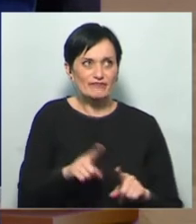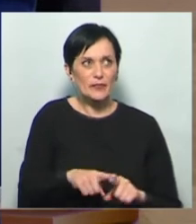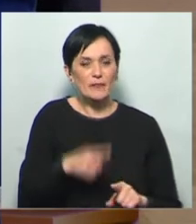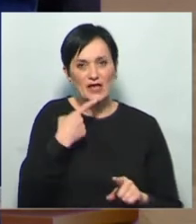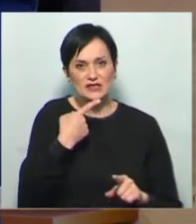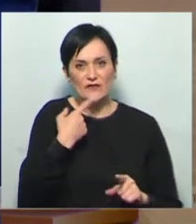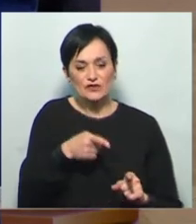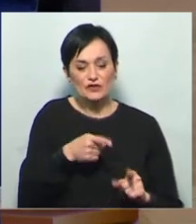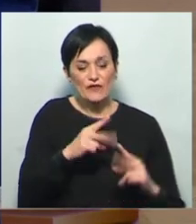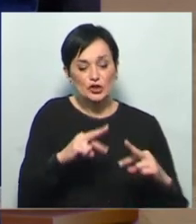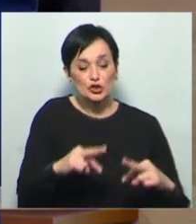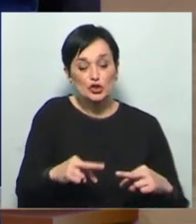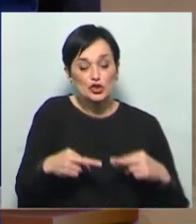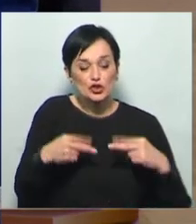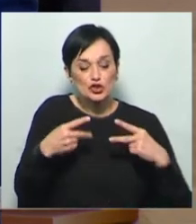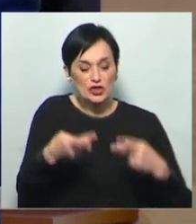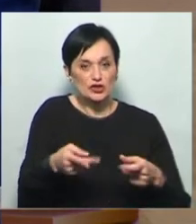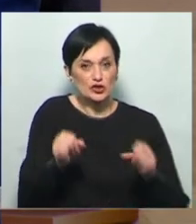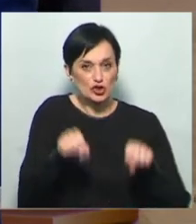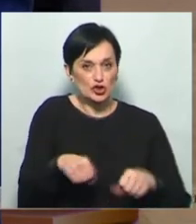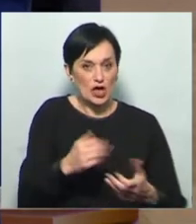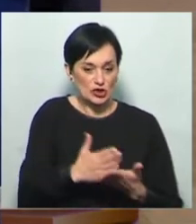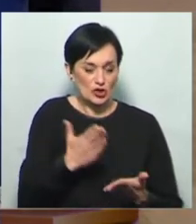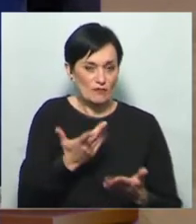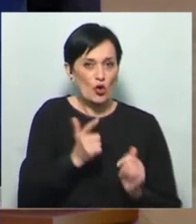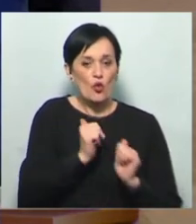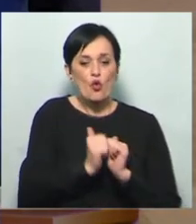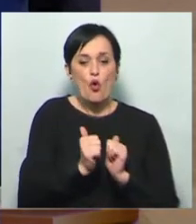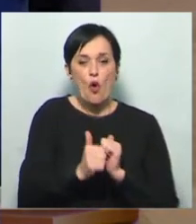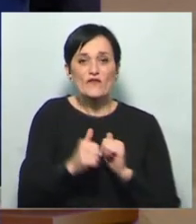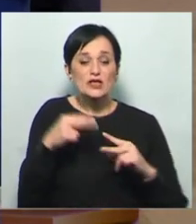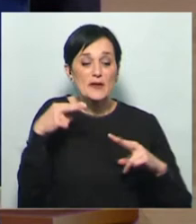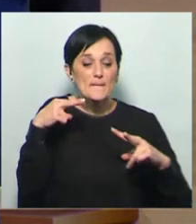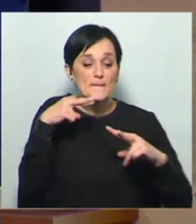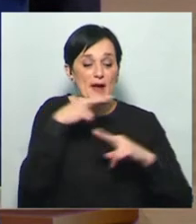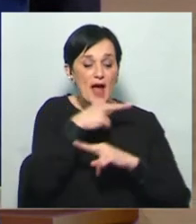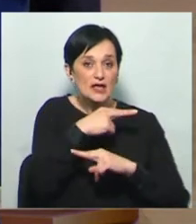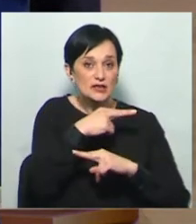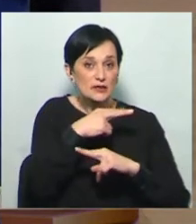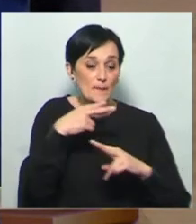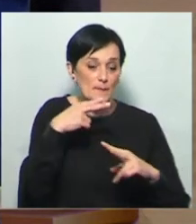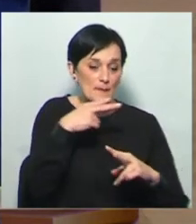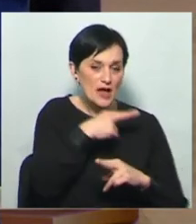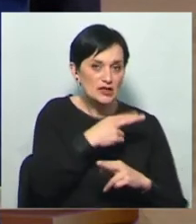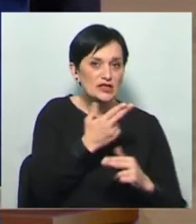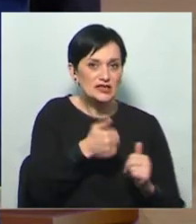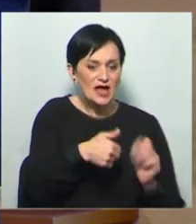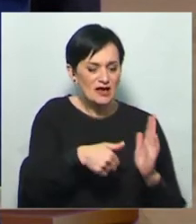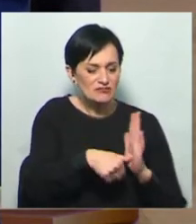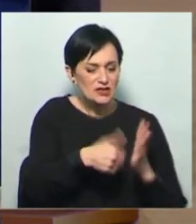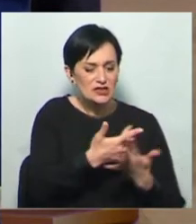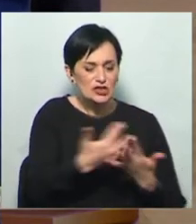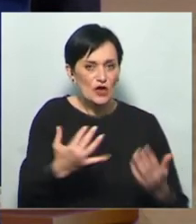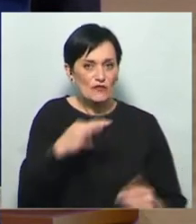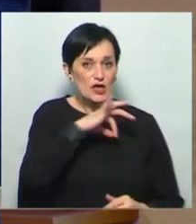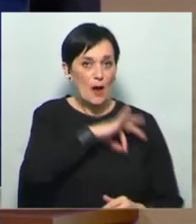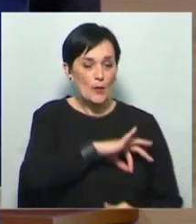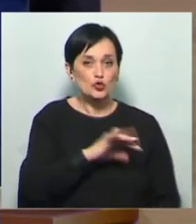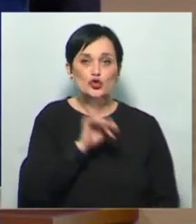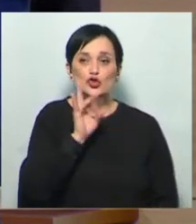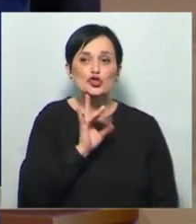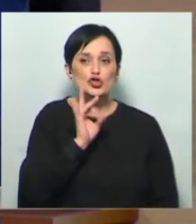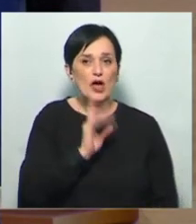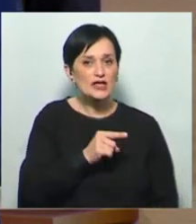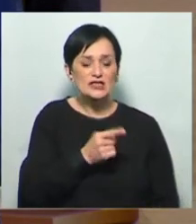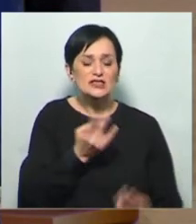ვთქვათ სტილის შეცვლით არის შესაძლებელი და ყოველგვარი მედიკამენტური და კონსერვატული საშუალებების გამოყენება ჯერ